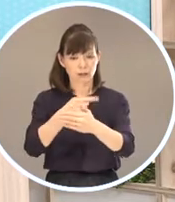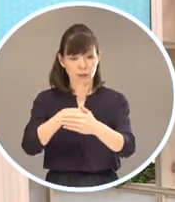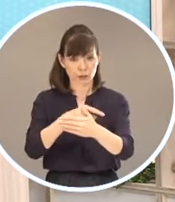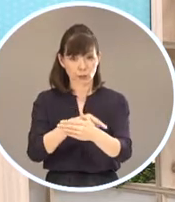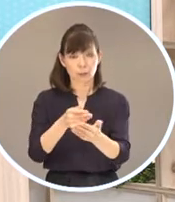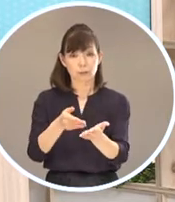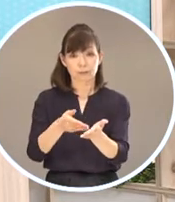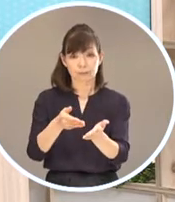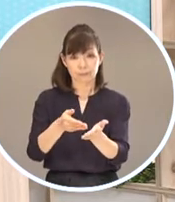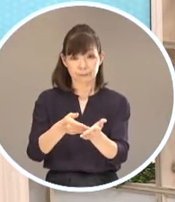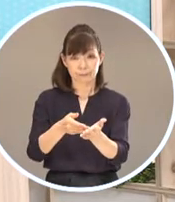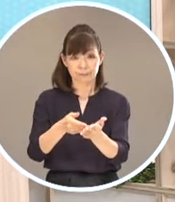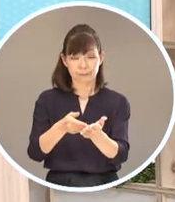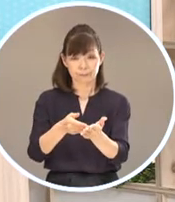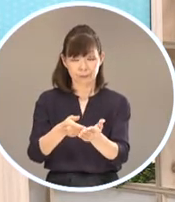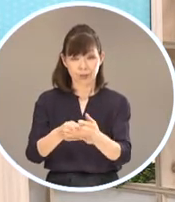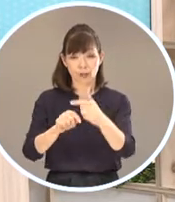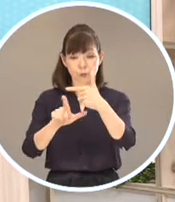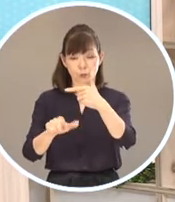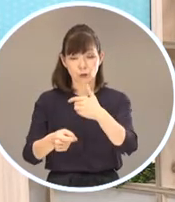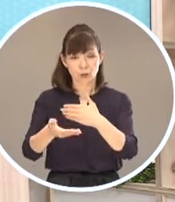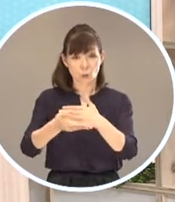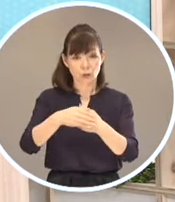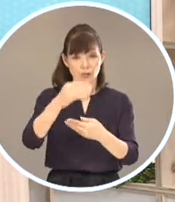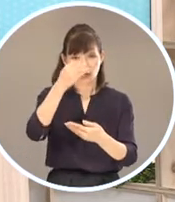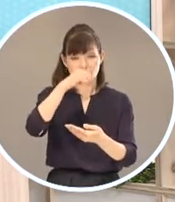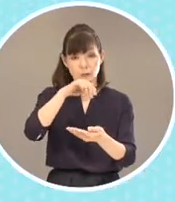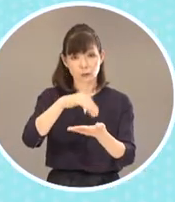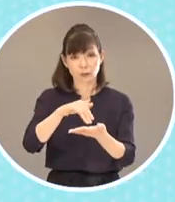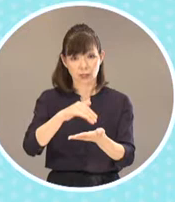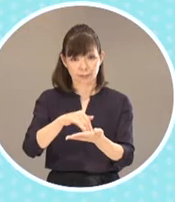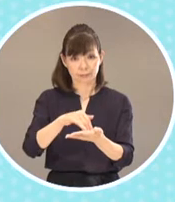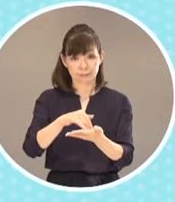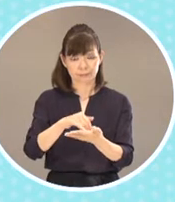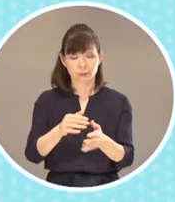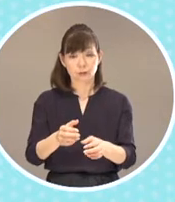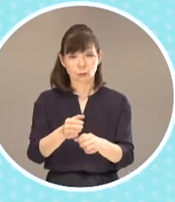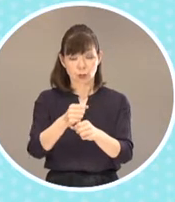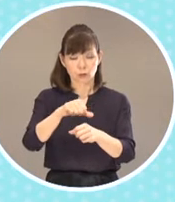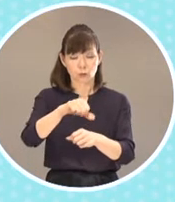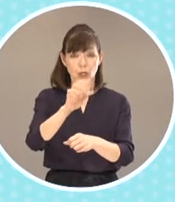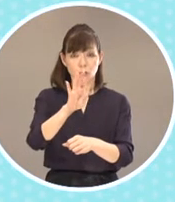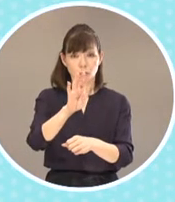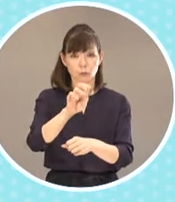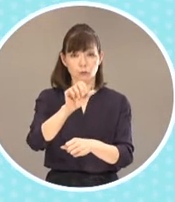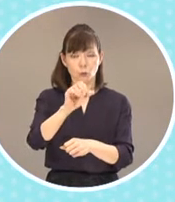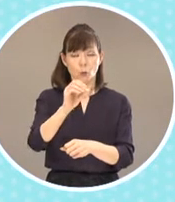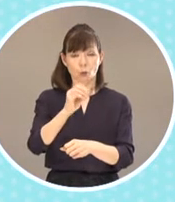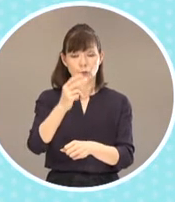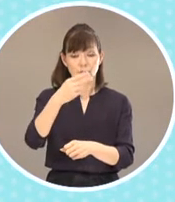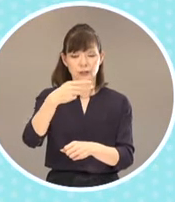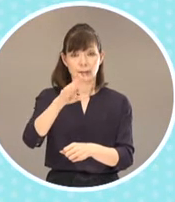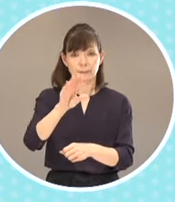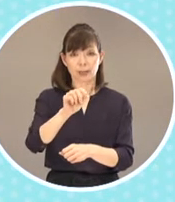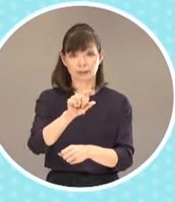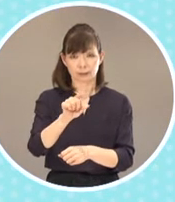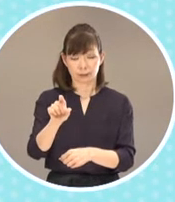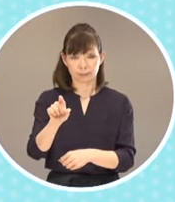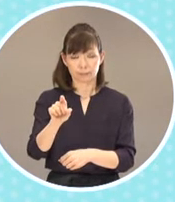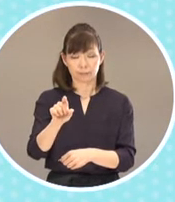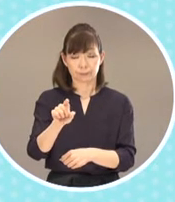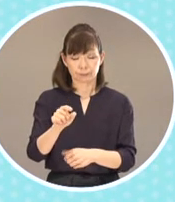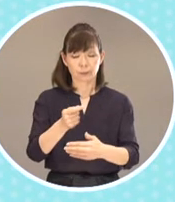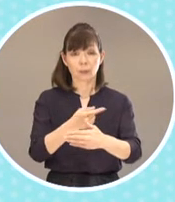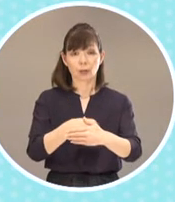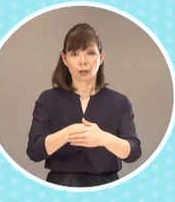。まずは6月補正予算からです。総額は545億2000万円で、その主